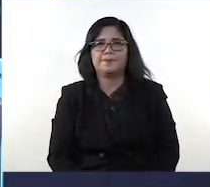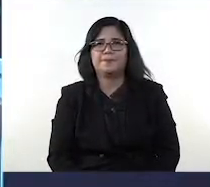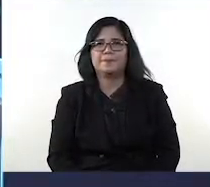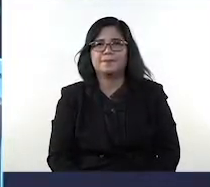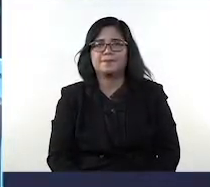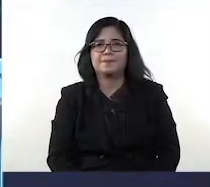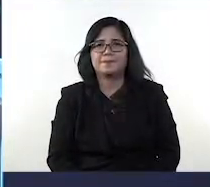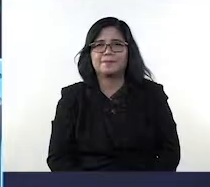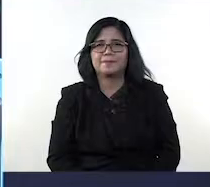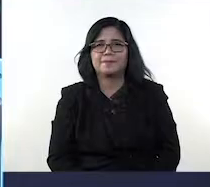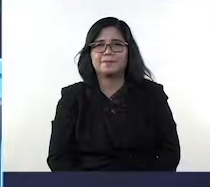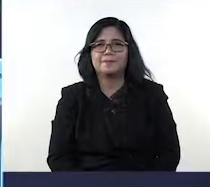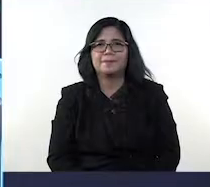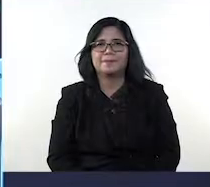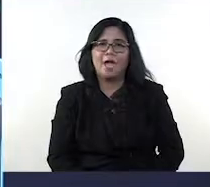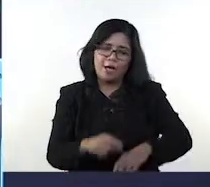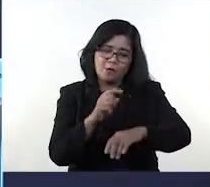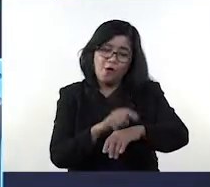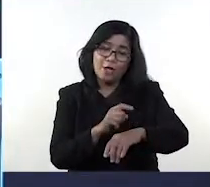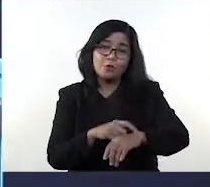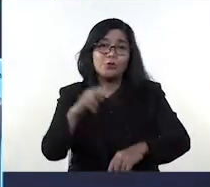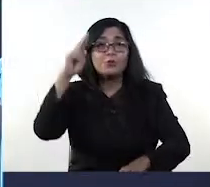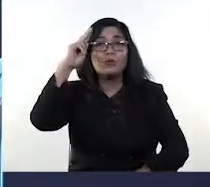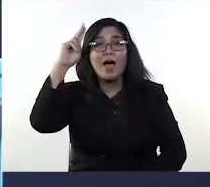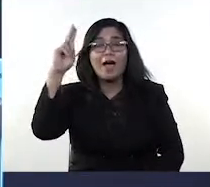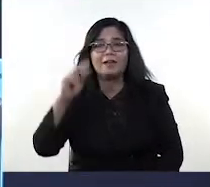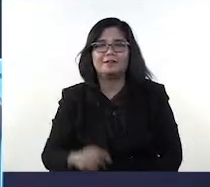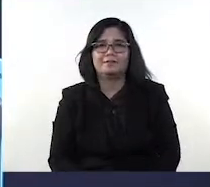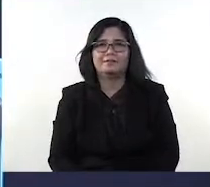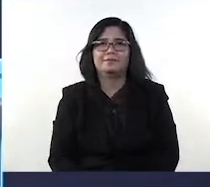Hai dan juga Waktunya Tuhan